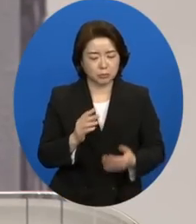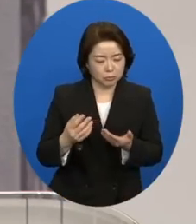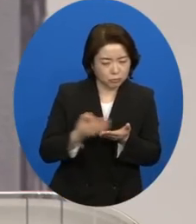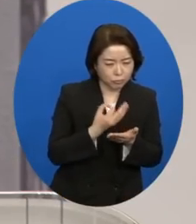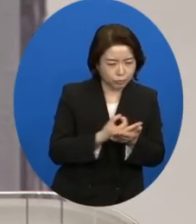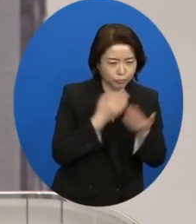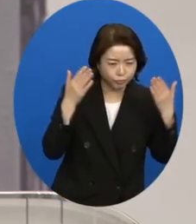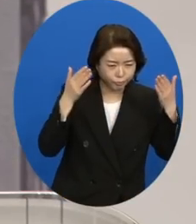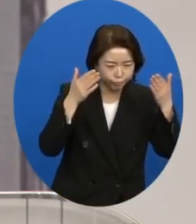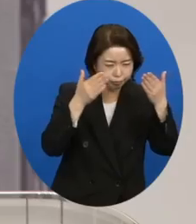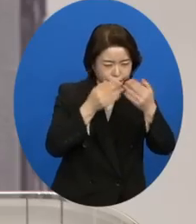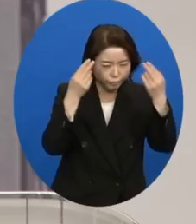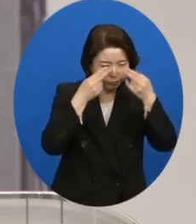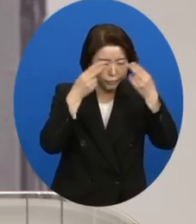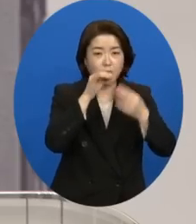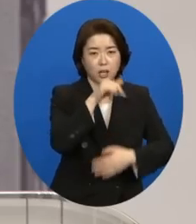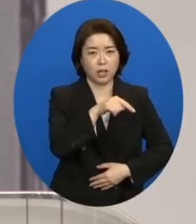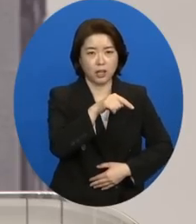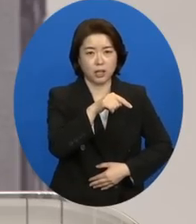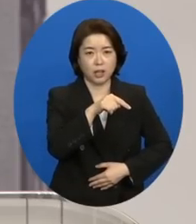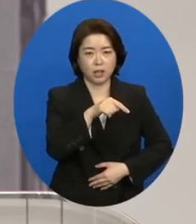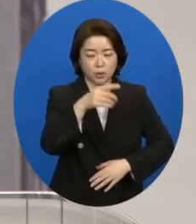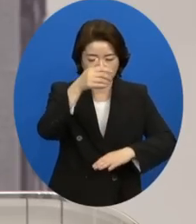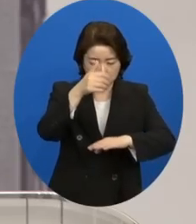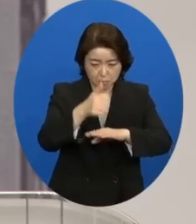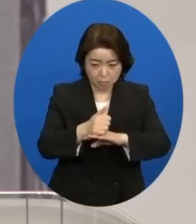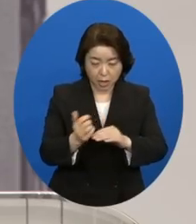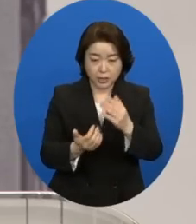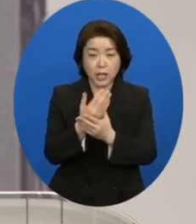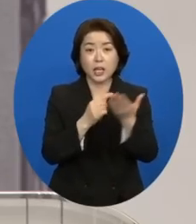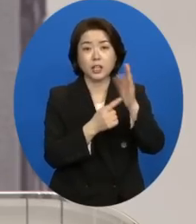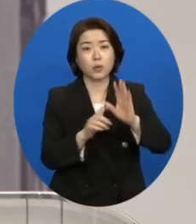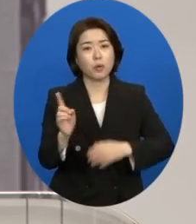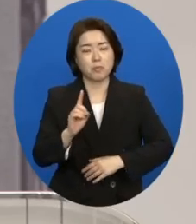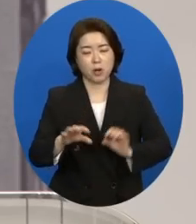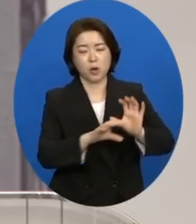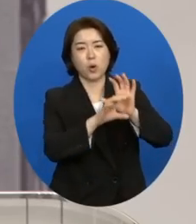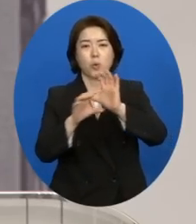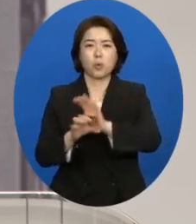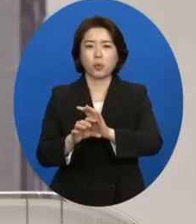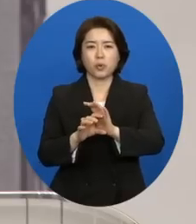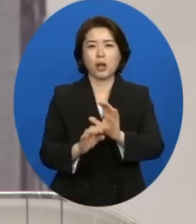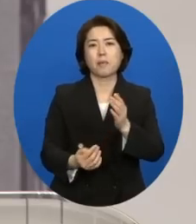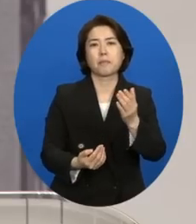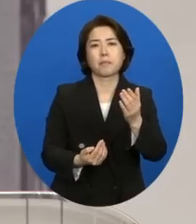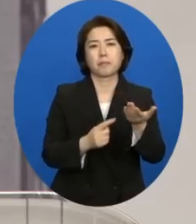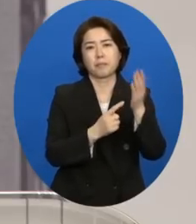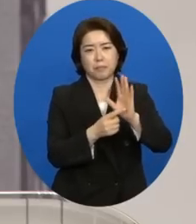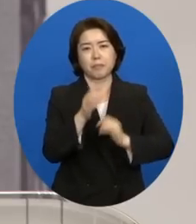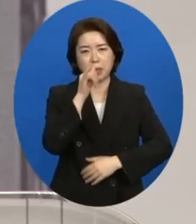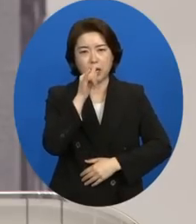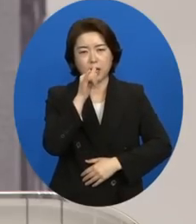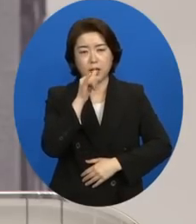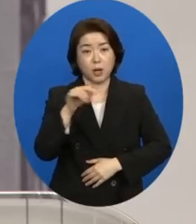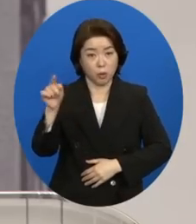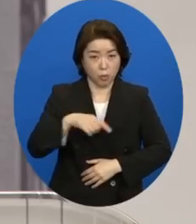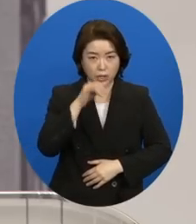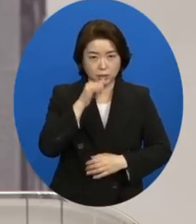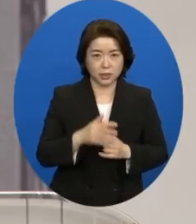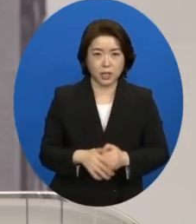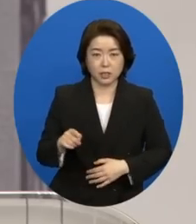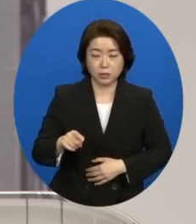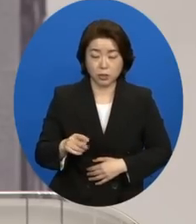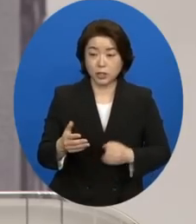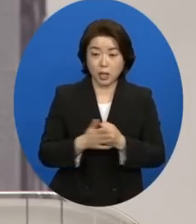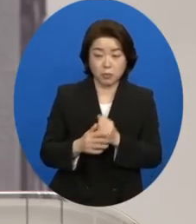하신 거예요 그리고 무슨 일이 빠졌냐는 코로나 일구가 터지고 그런 날가 터지면 또 그것 때문에 또 사이 잘